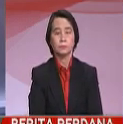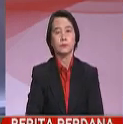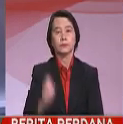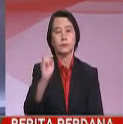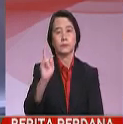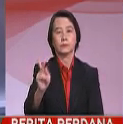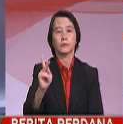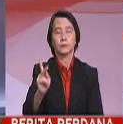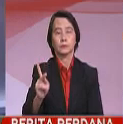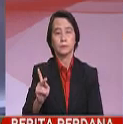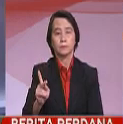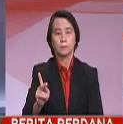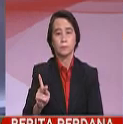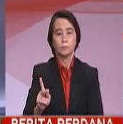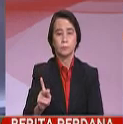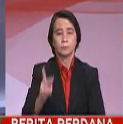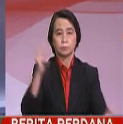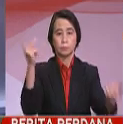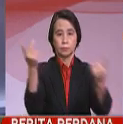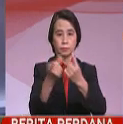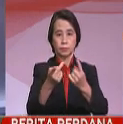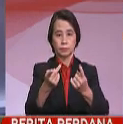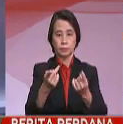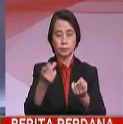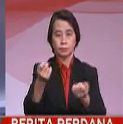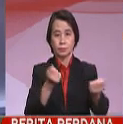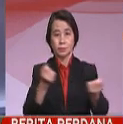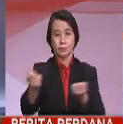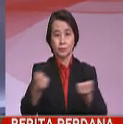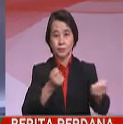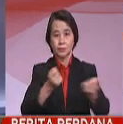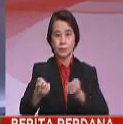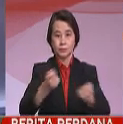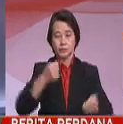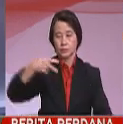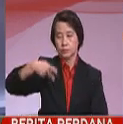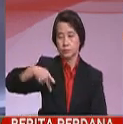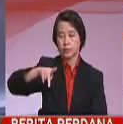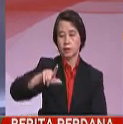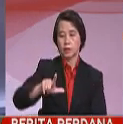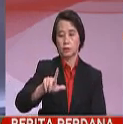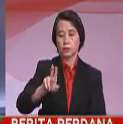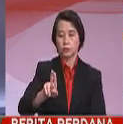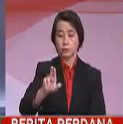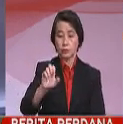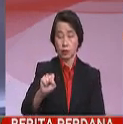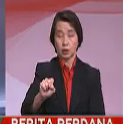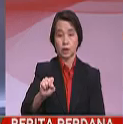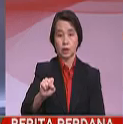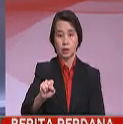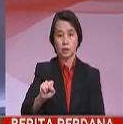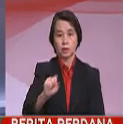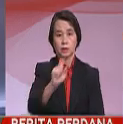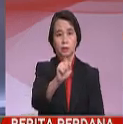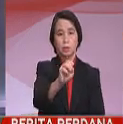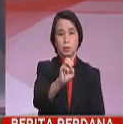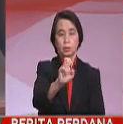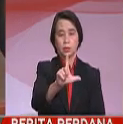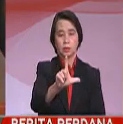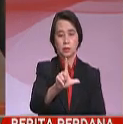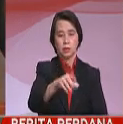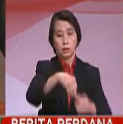Baik, Hanim dan Faris, keadaan trafik di kesemua Lebuh Raya Kendalian Plus Malaysia Berhad Plus khususnya di Plaza Tol keluar